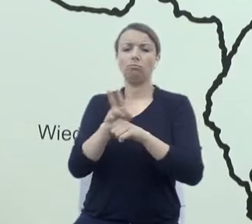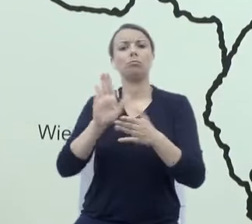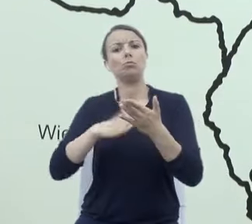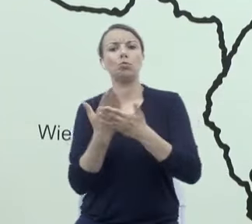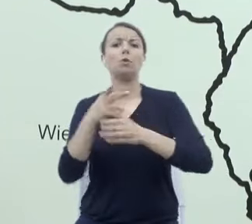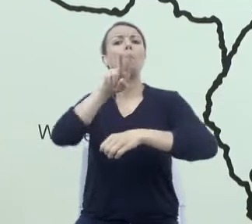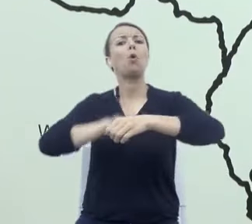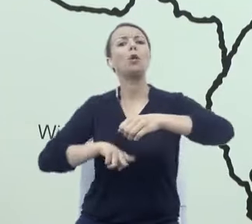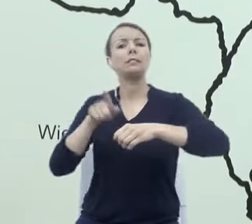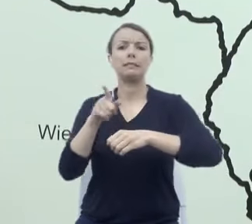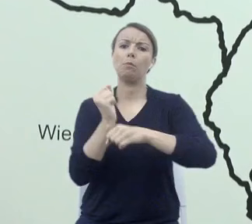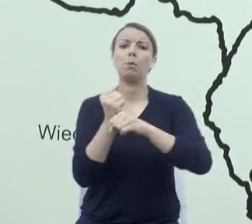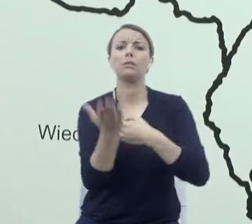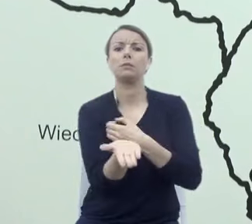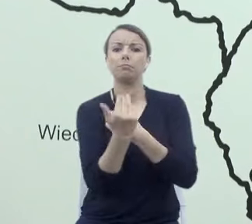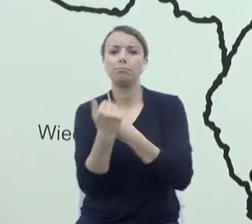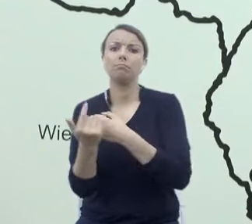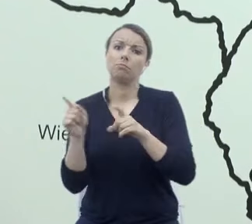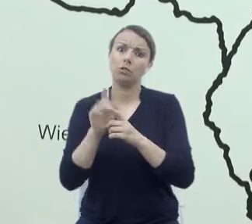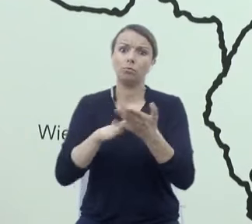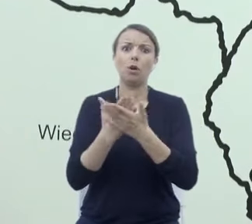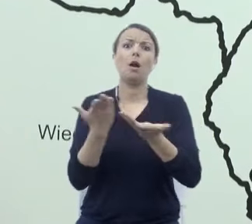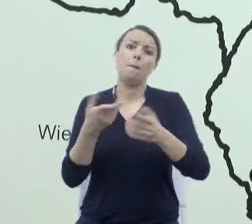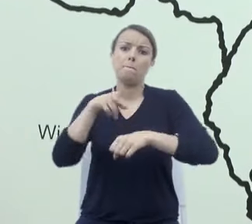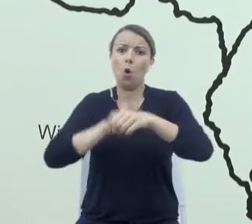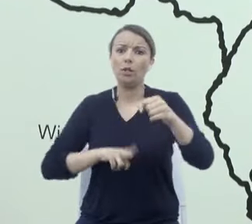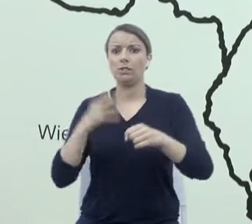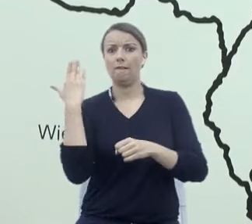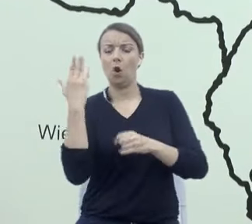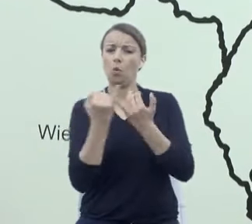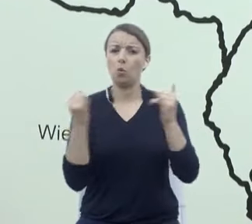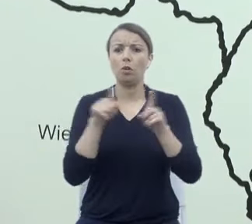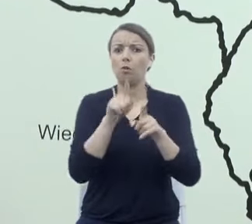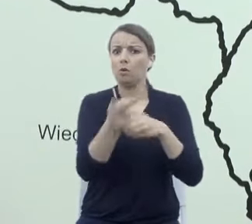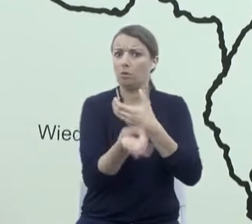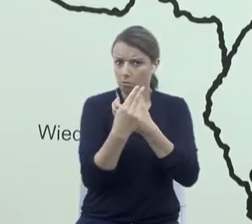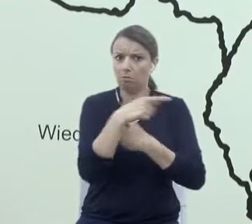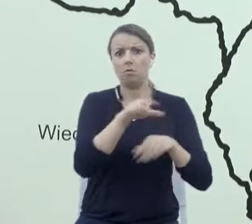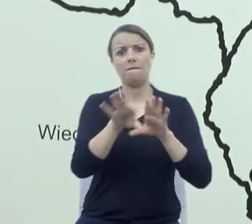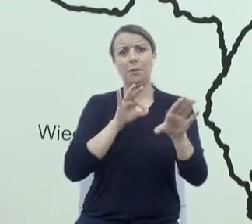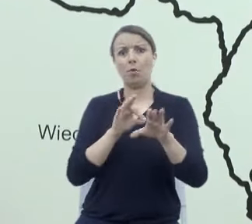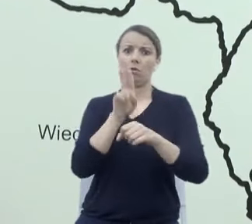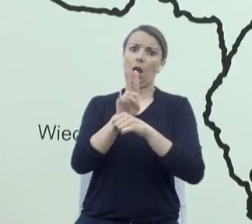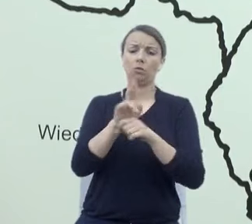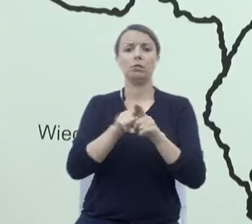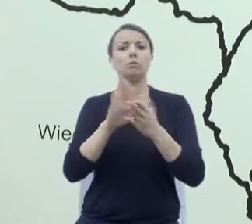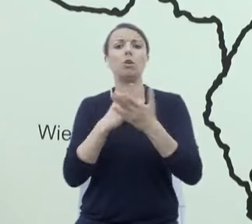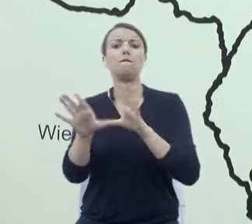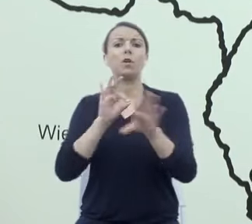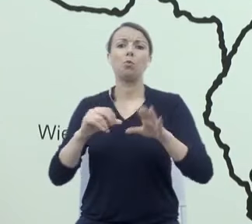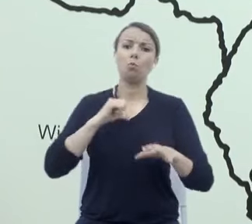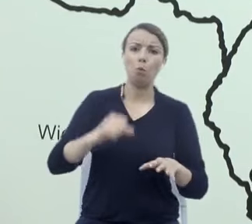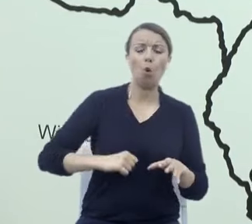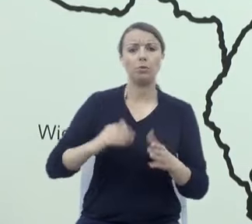czy akceptowały takie policje ochotnicze, no, jakichś burmistrzów, sołtysów powoływały i jechały dalej.